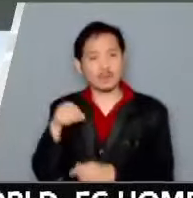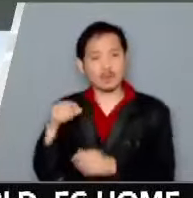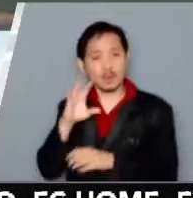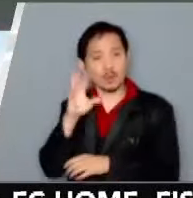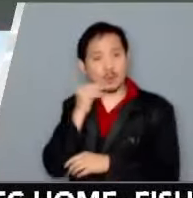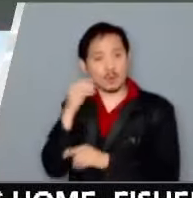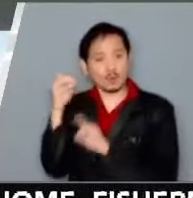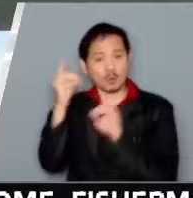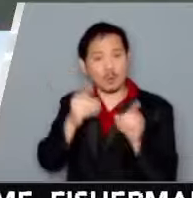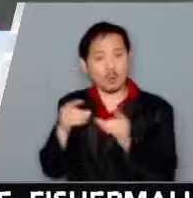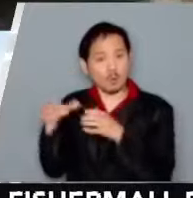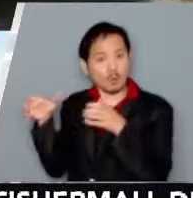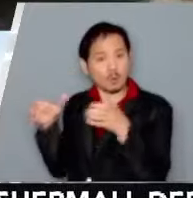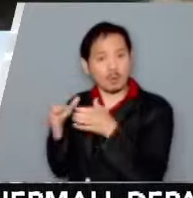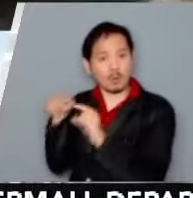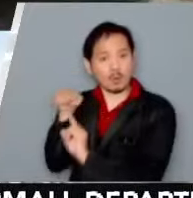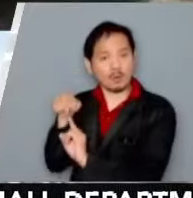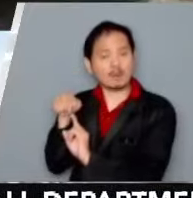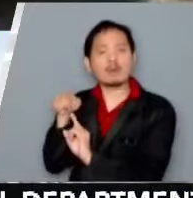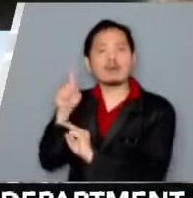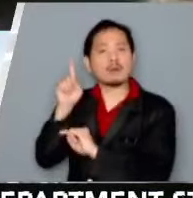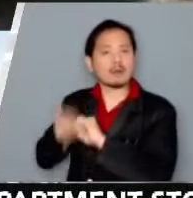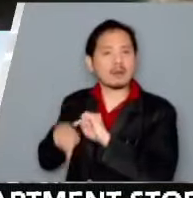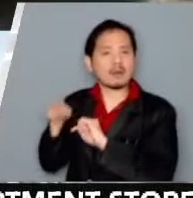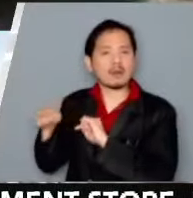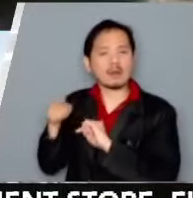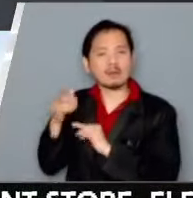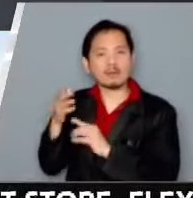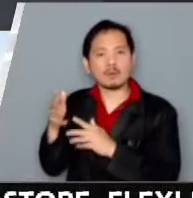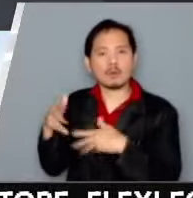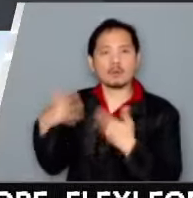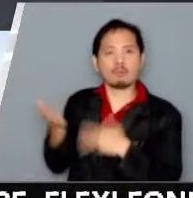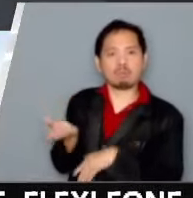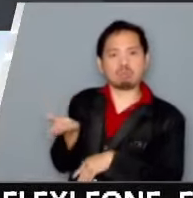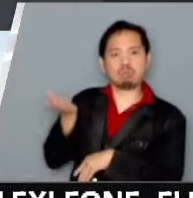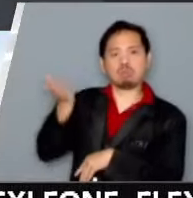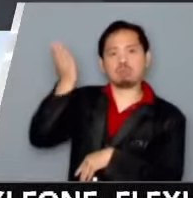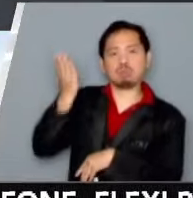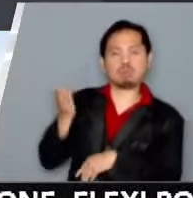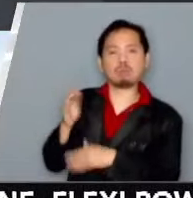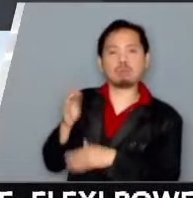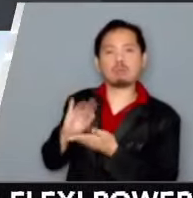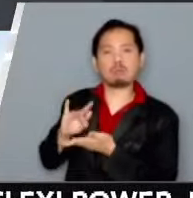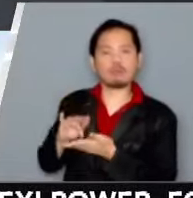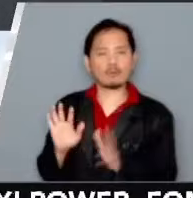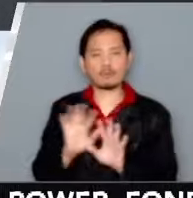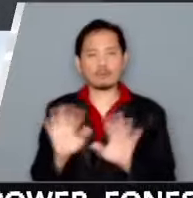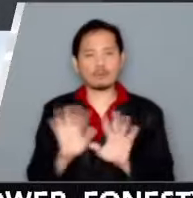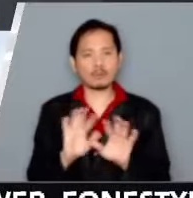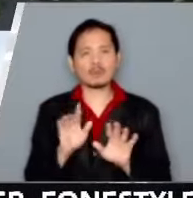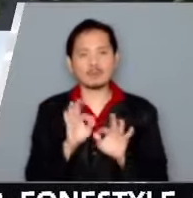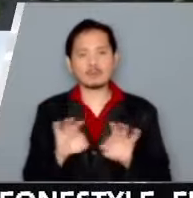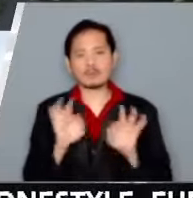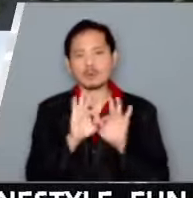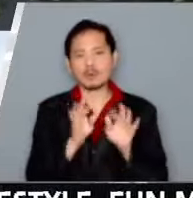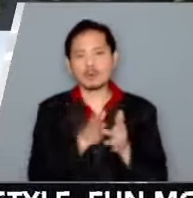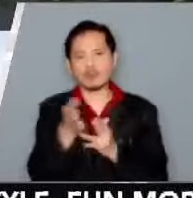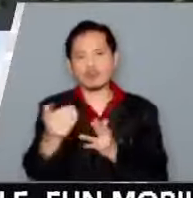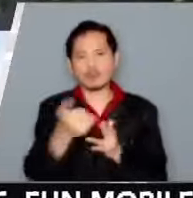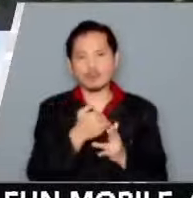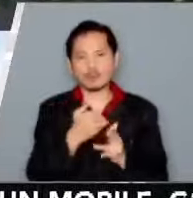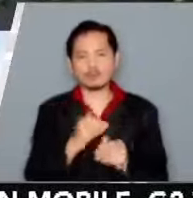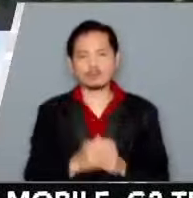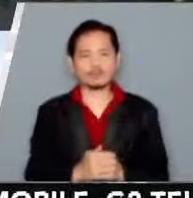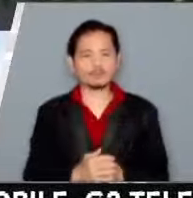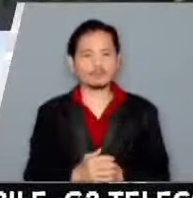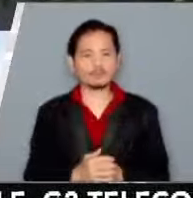Kailangan everything is transparent. Sa oras anya na makagawa ng guidelines ang DOTR, kailangan pa itong ilatag sa donor kung papayag ito